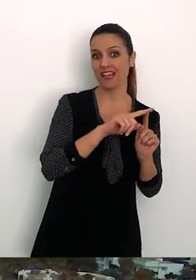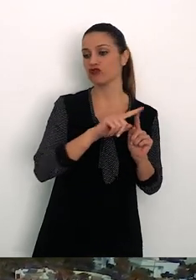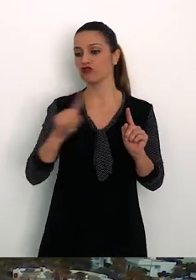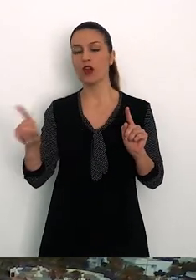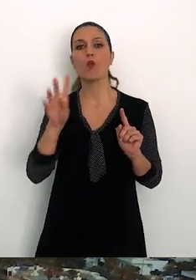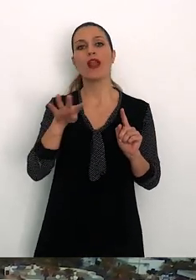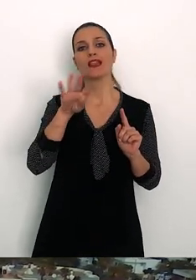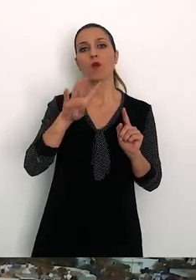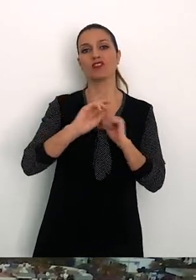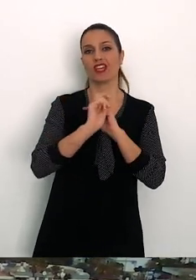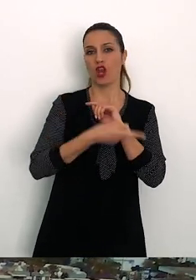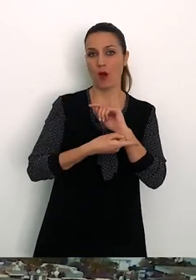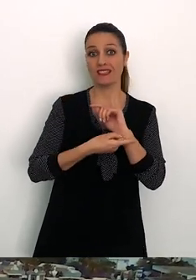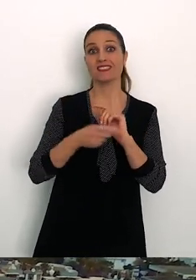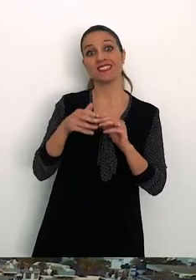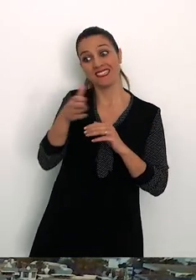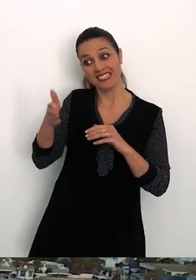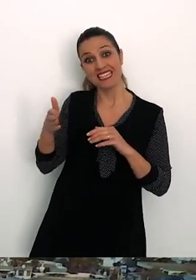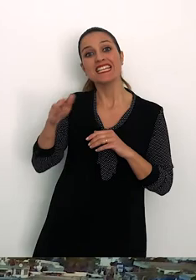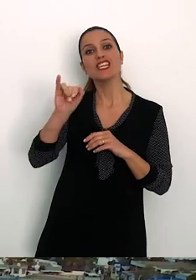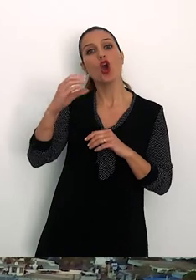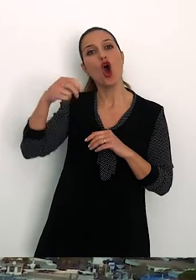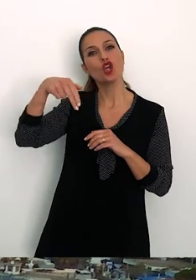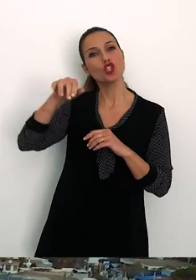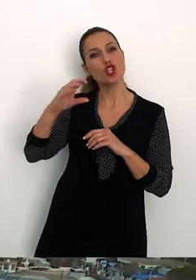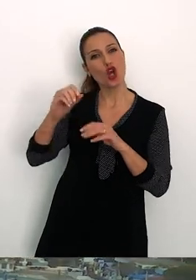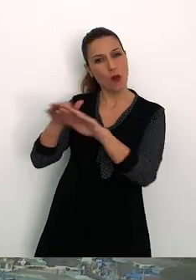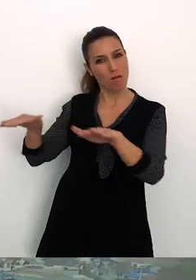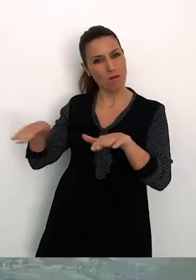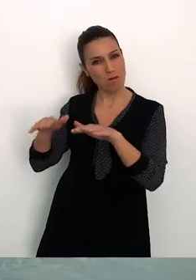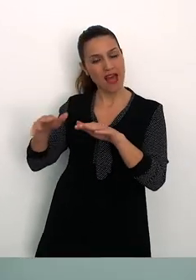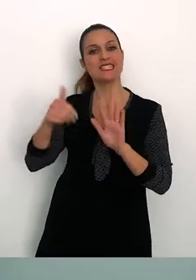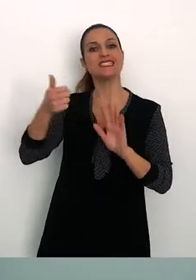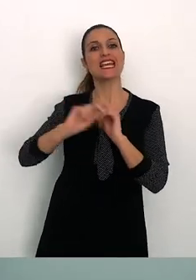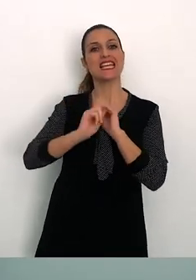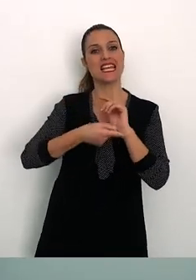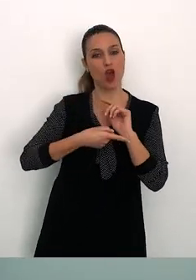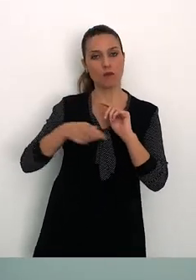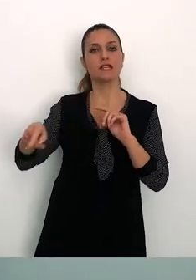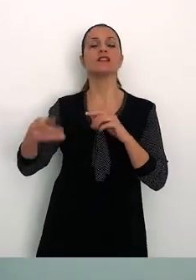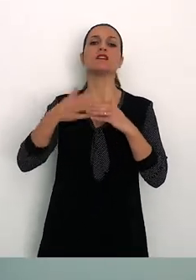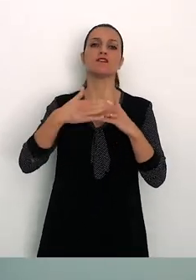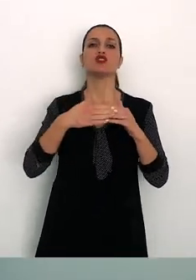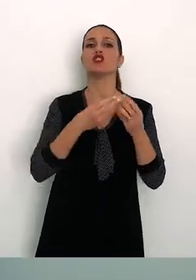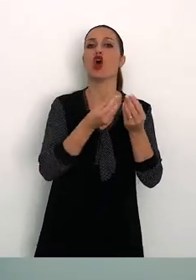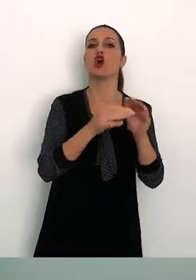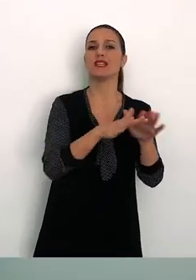situata a 6 km dal mare Ionio, sul quale si affaccia la località costiera di Torre Suda, che ne è frazione.